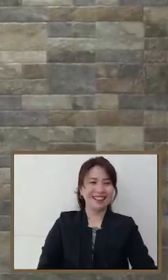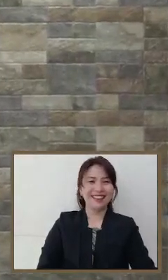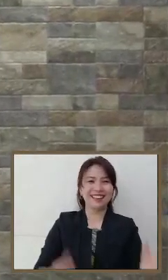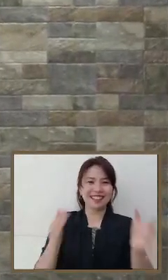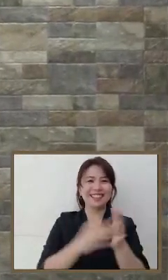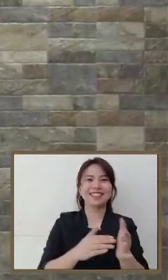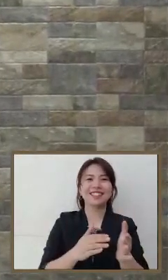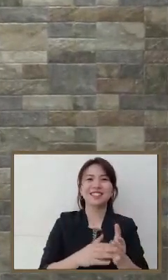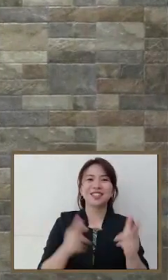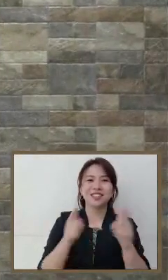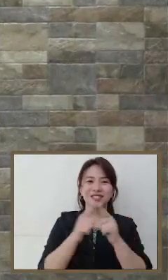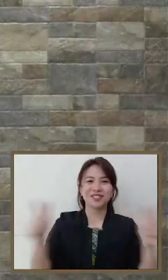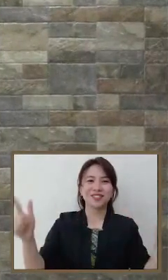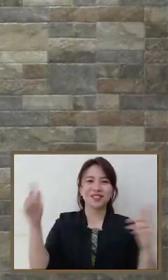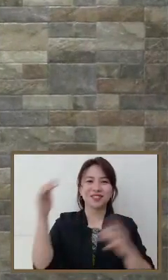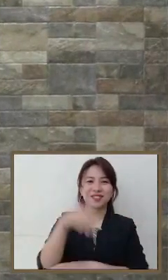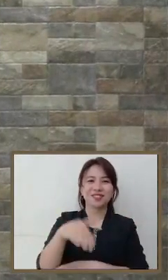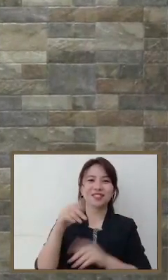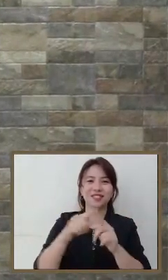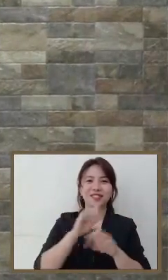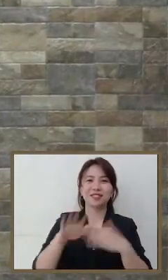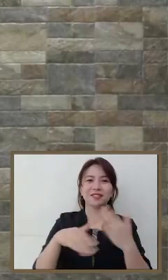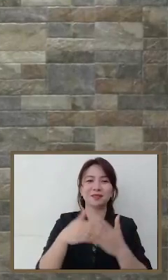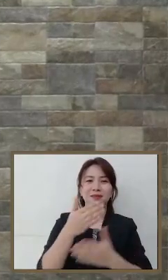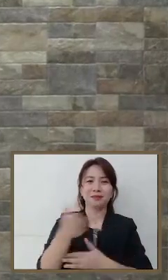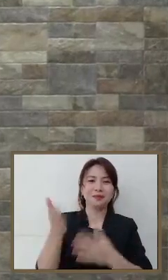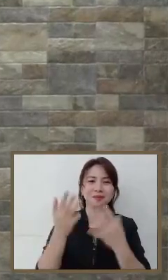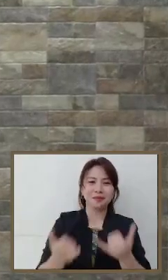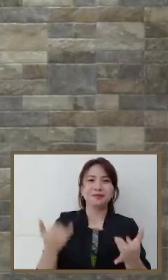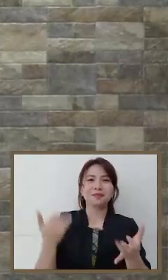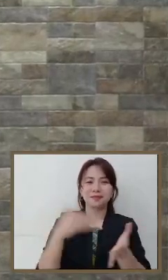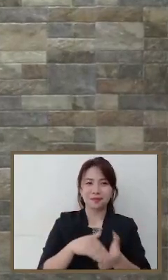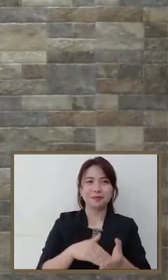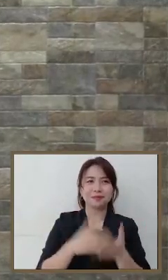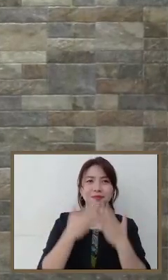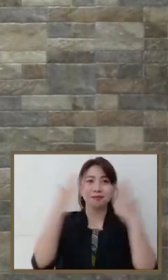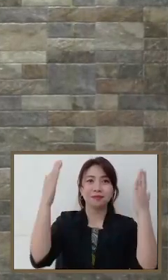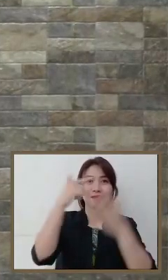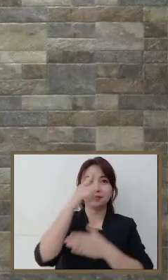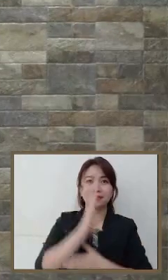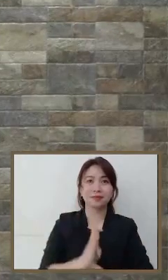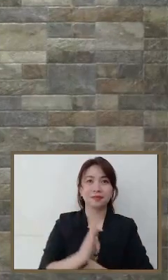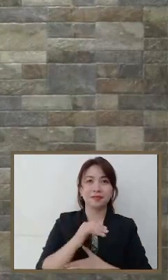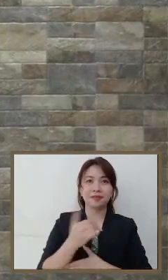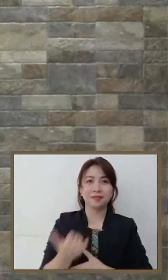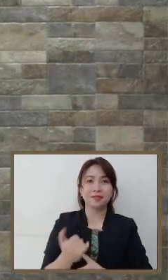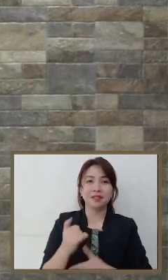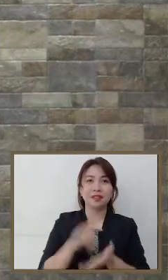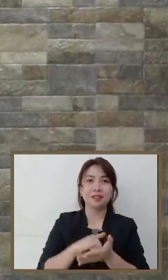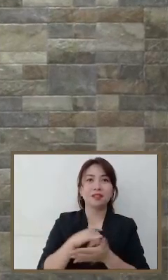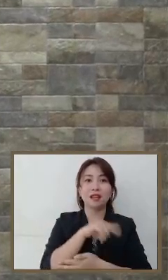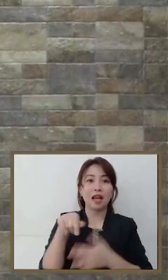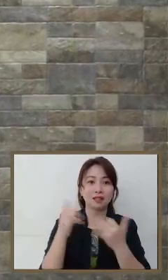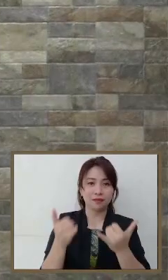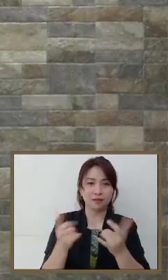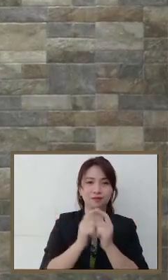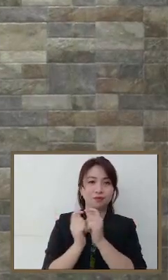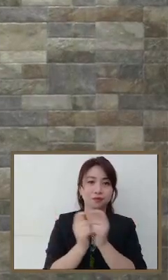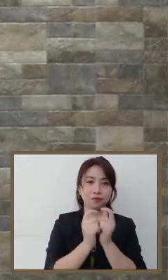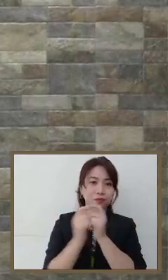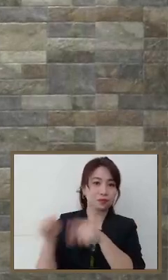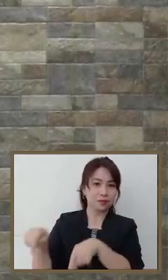pong mapagpalang gabi po sa ating lahat at ah muli po ay Salamat sa Panginoon at tayo po ay muling nagkasama-sama